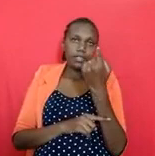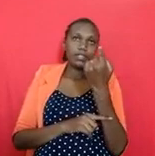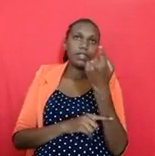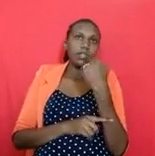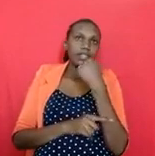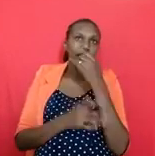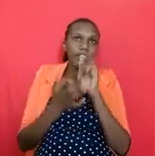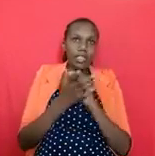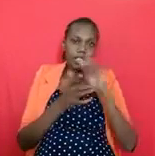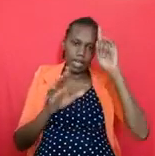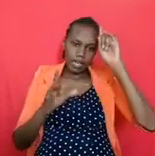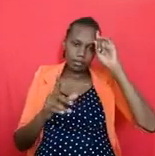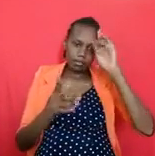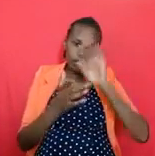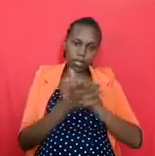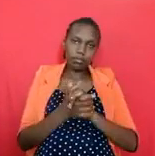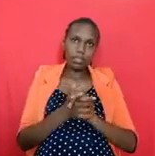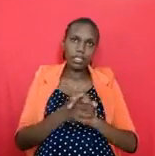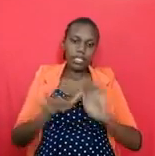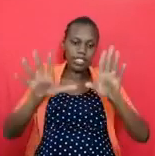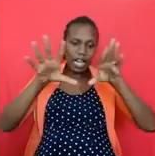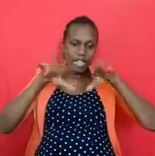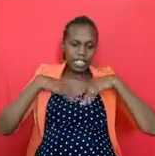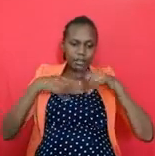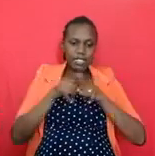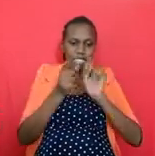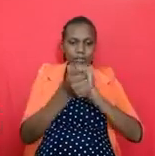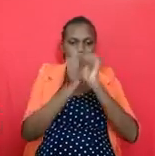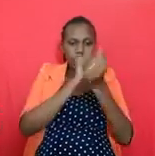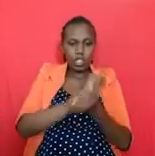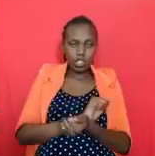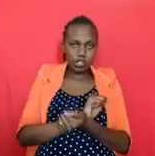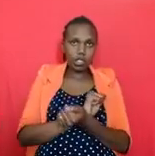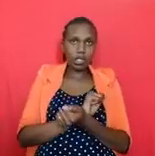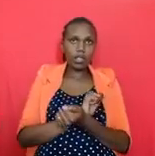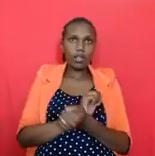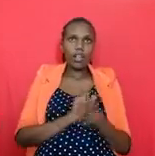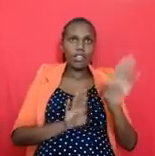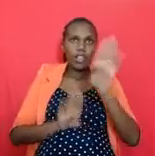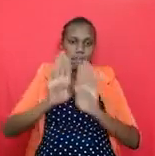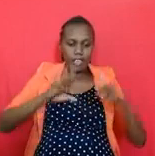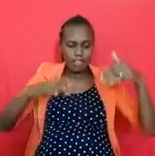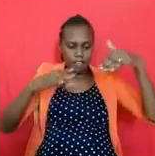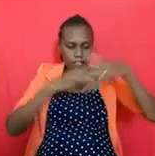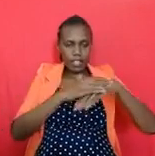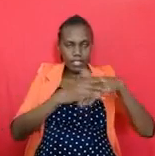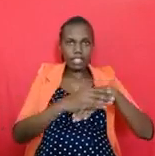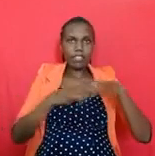twaguo ni gwitikira ni kugarurira mundu uria wana thiini